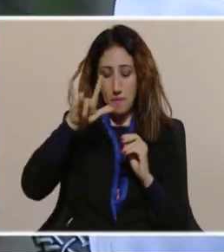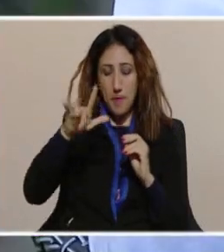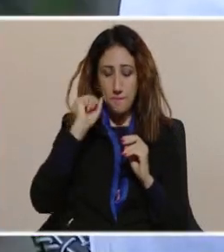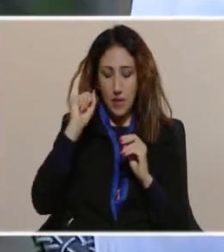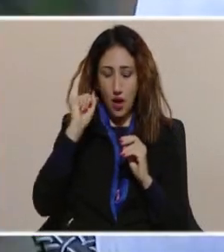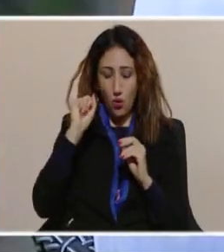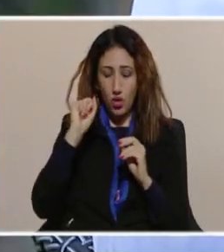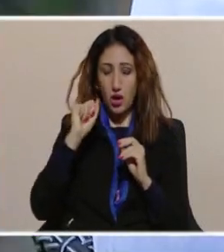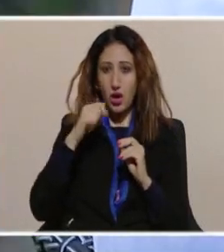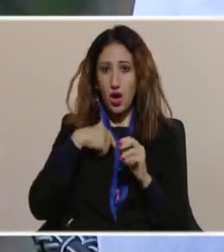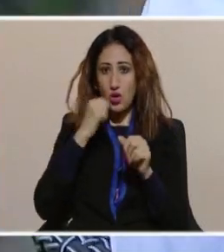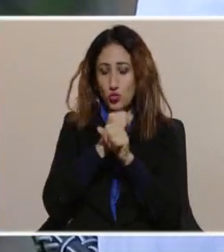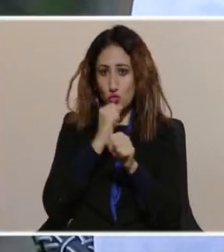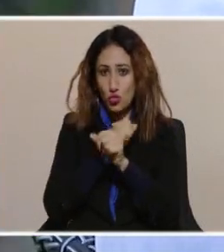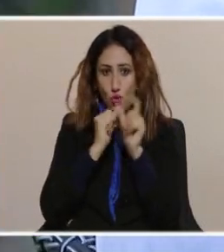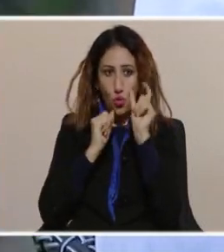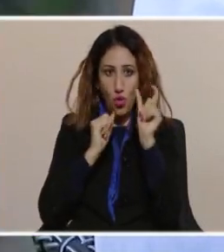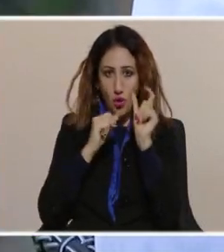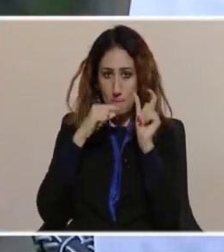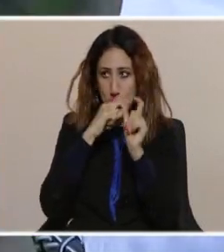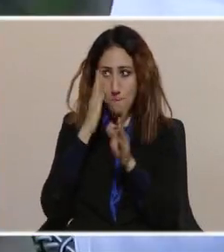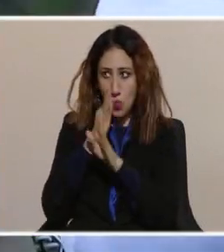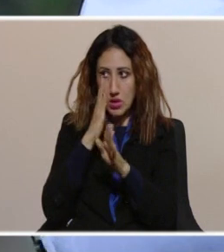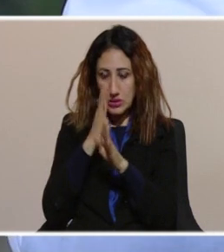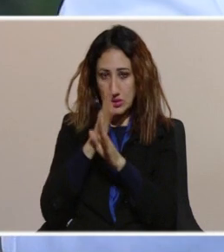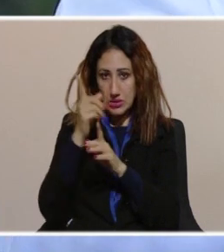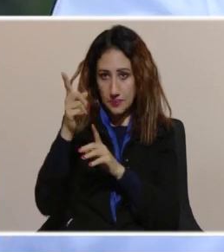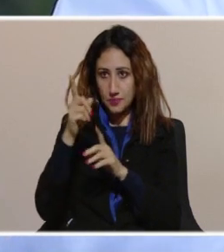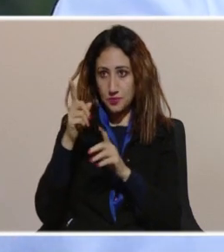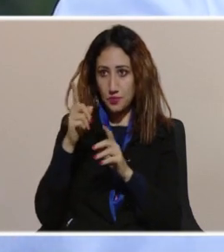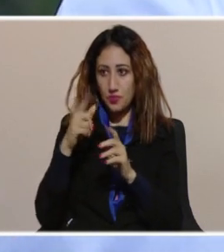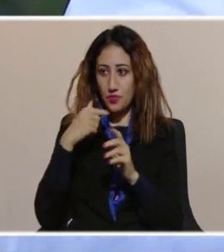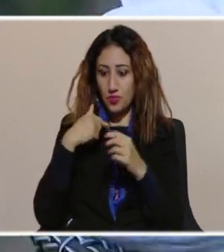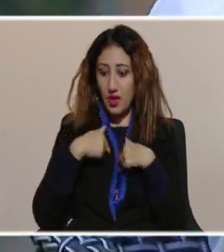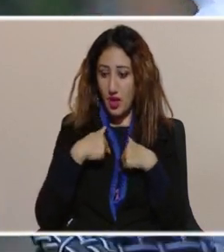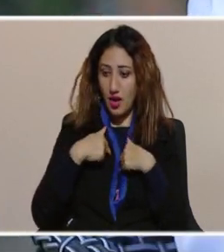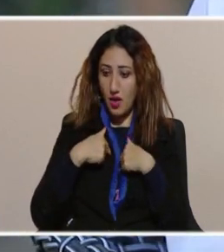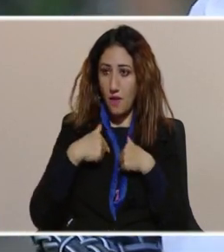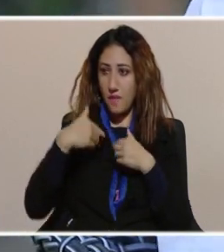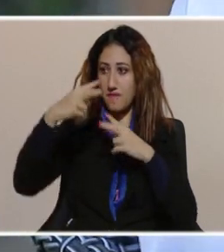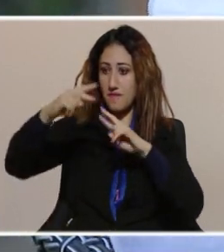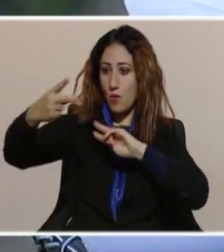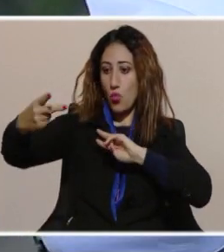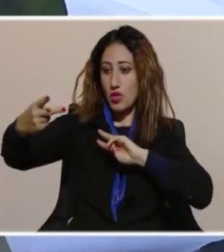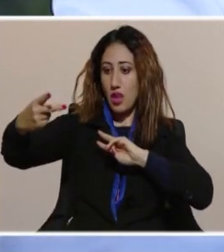وانا بكلم يسرى عن الفرق بيننا وبينكم،